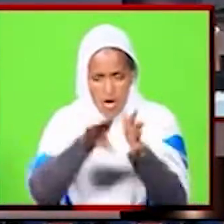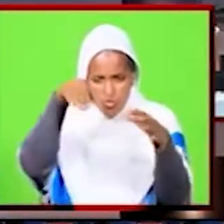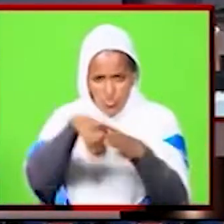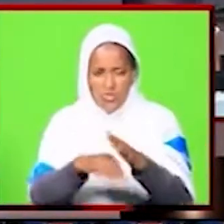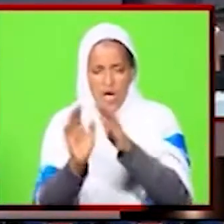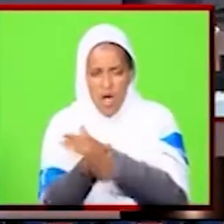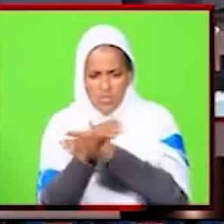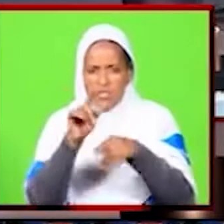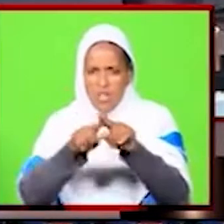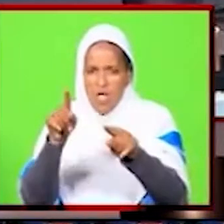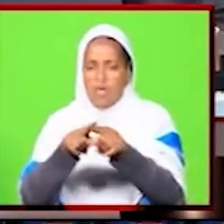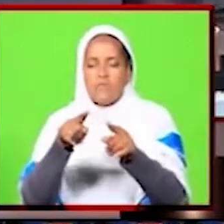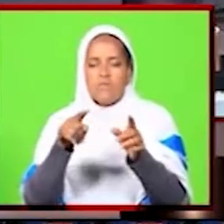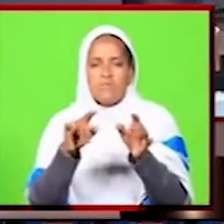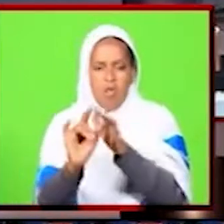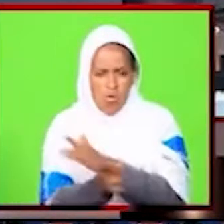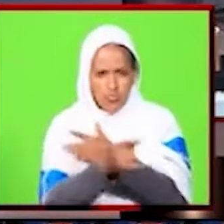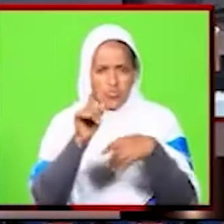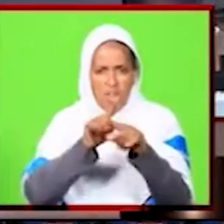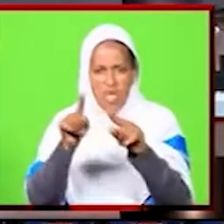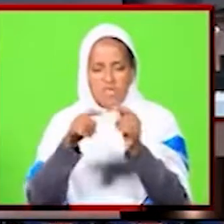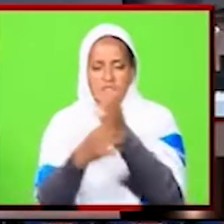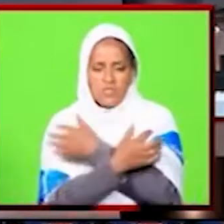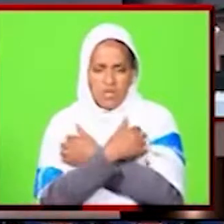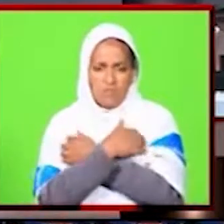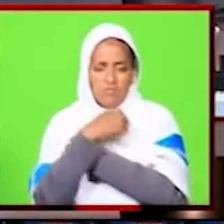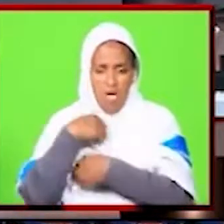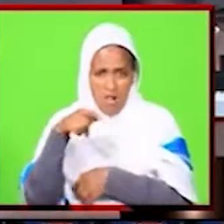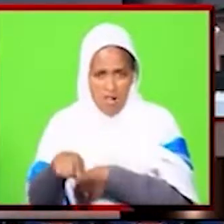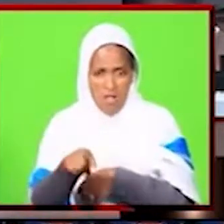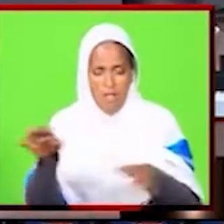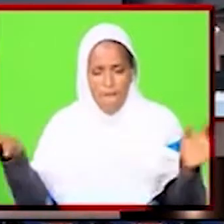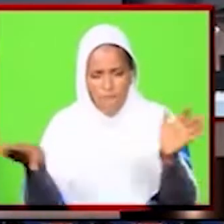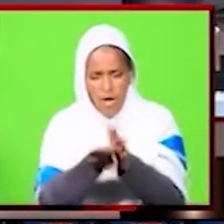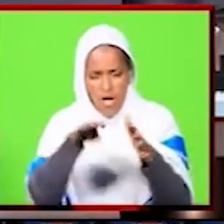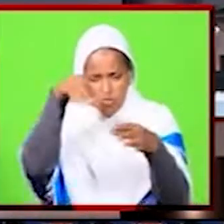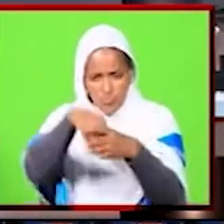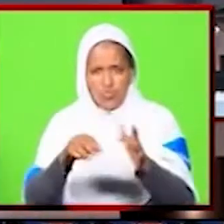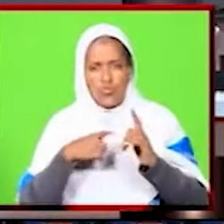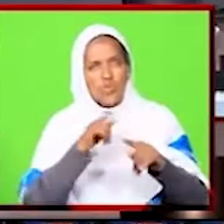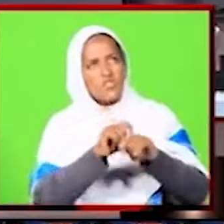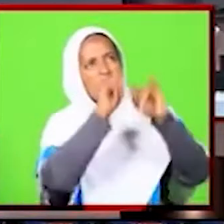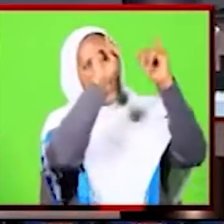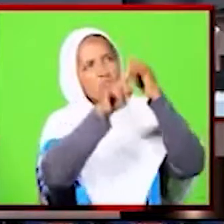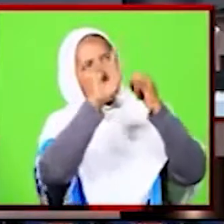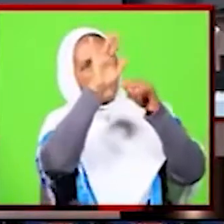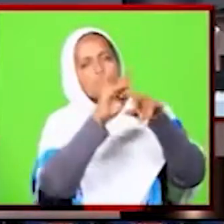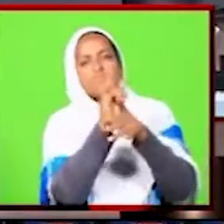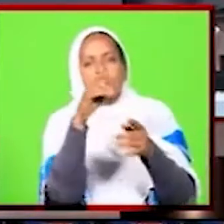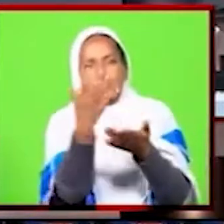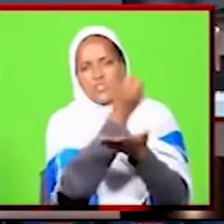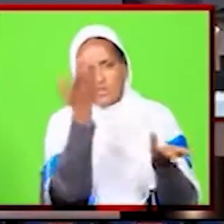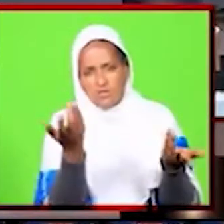ተገኝቷል። እንግዲህ በባህር ውስጥ የሚኖሩ አሳንና የመሳሰሉ የተለያዩ የባህር እንስሳት አራዊት፣ እንዲሁም ደግሞ